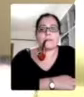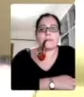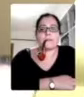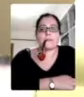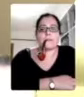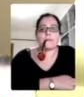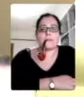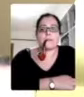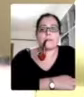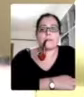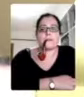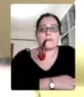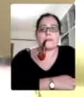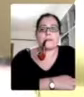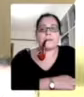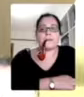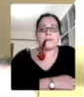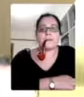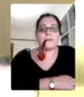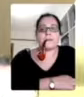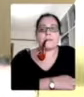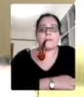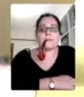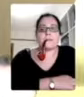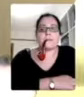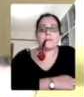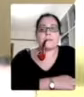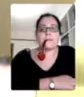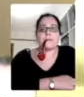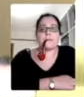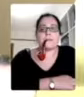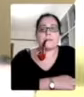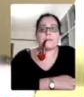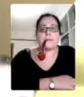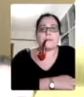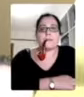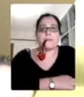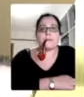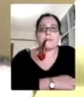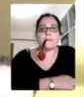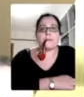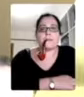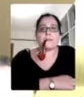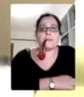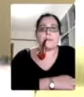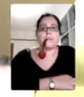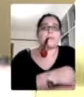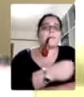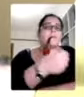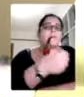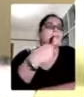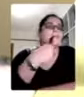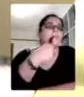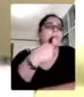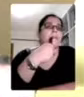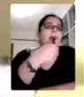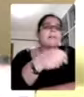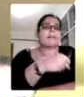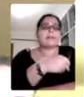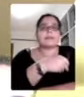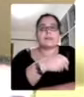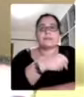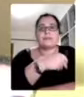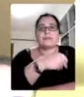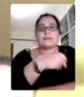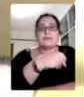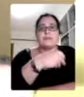çıkarıp atılması yönünde. Golden Gate'lerin içinden metal filtre çıkıyor. Ben onları tabii elime nasıl geldiyse öyle ulaştırıyorum insanlara ama